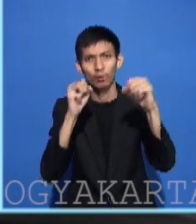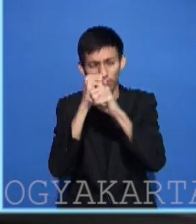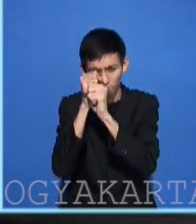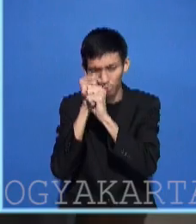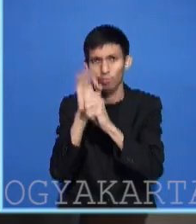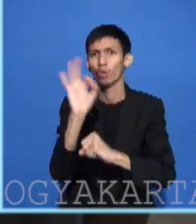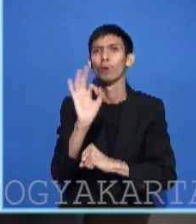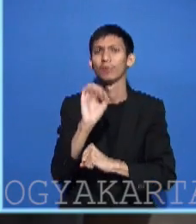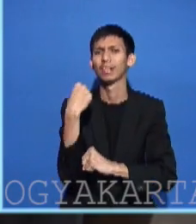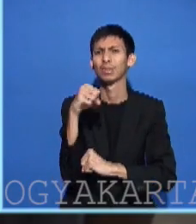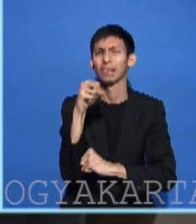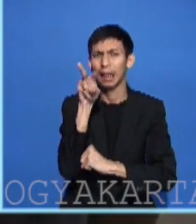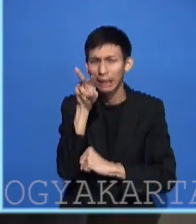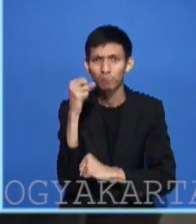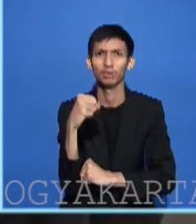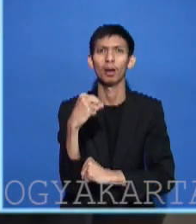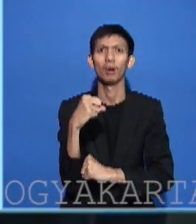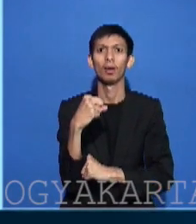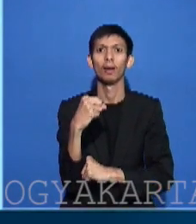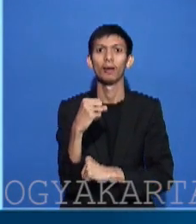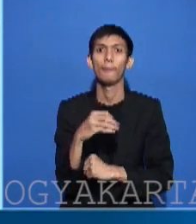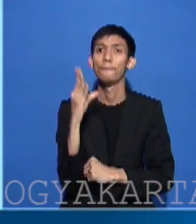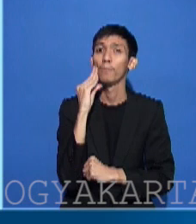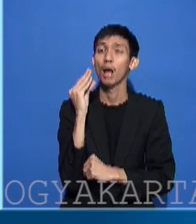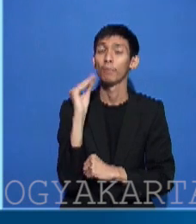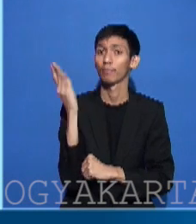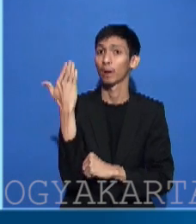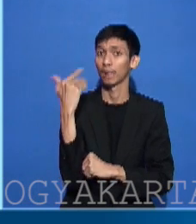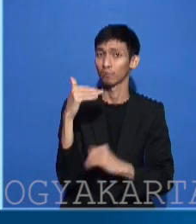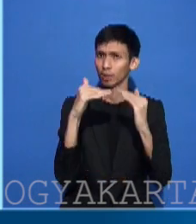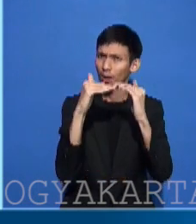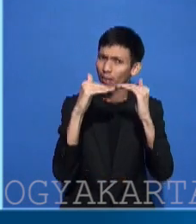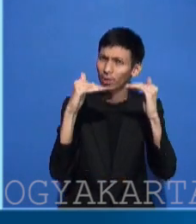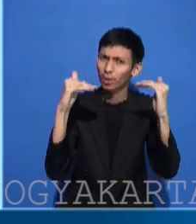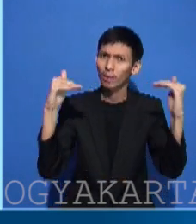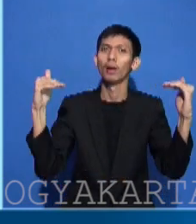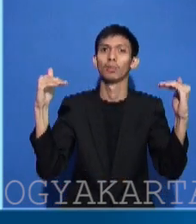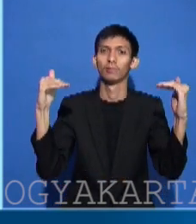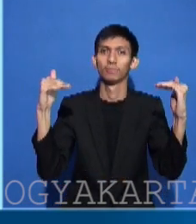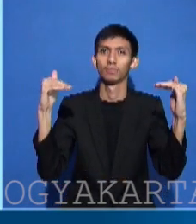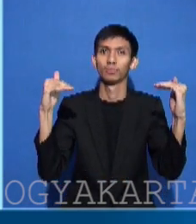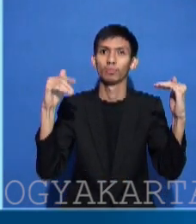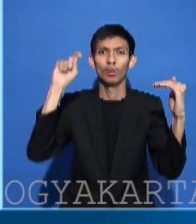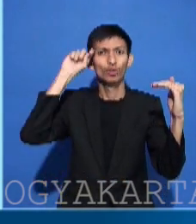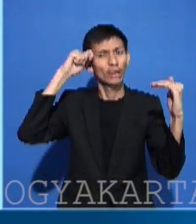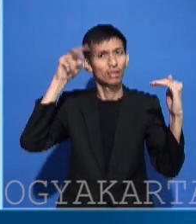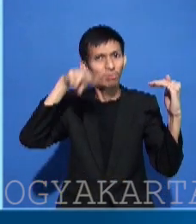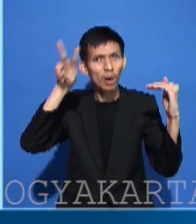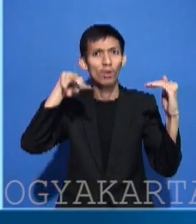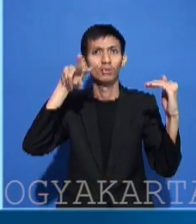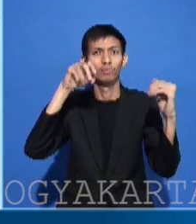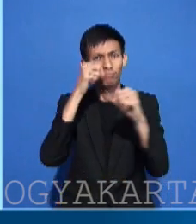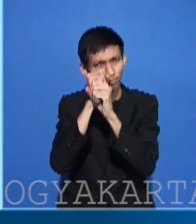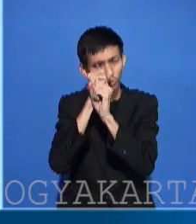kesempatan ini. Secara dari pengalaman, ketinggian tersebut akan susah untuk kita mendapatkan hilal.